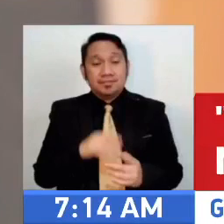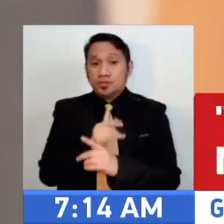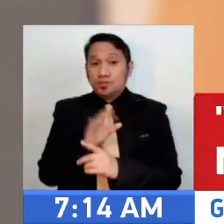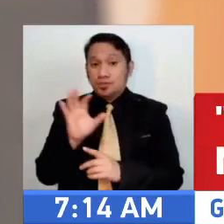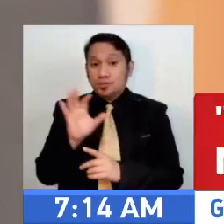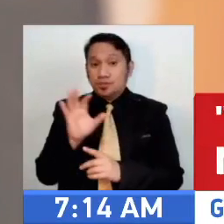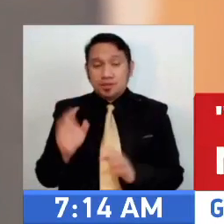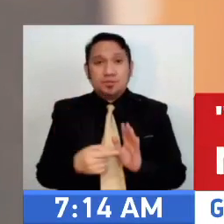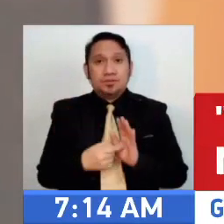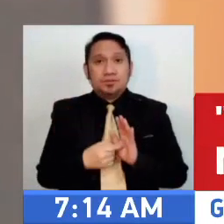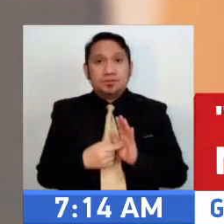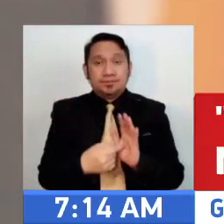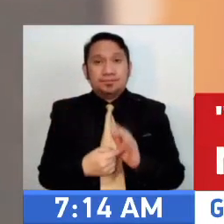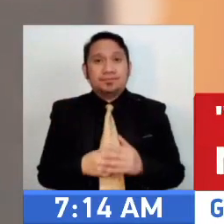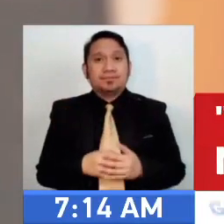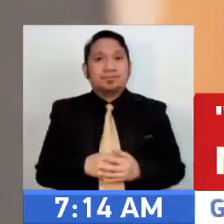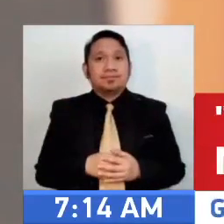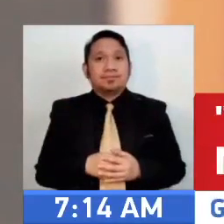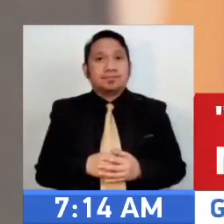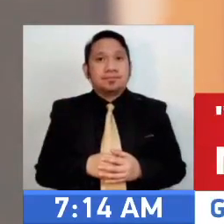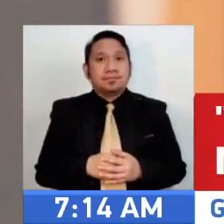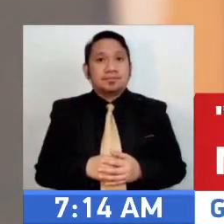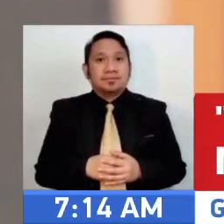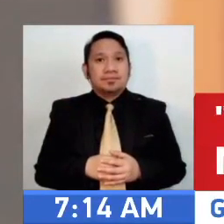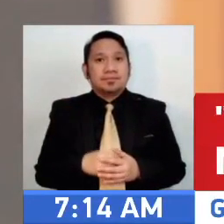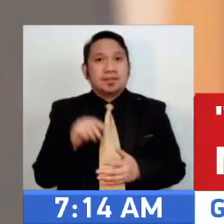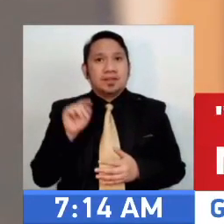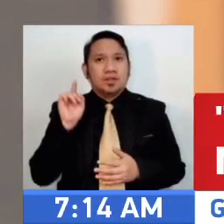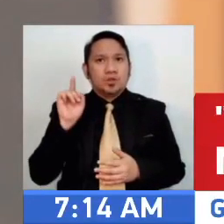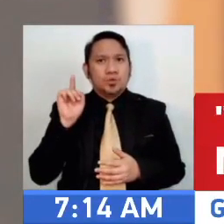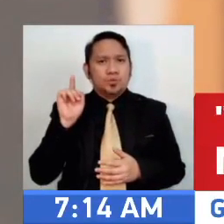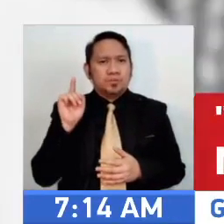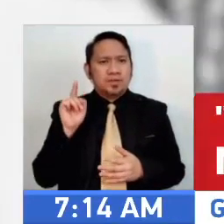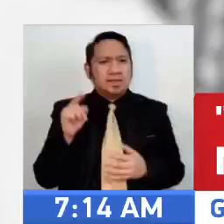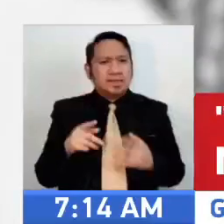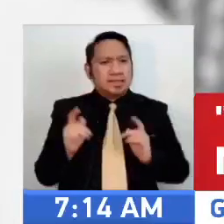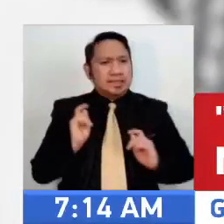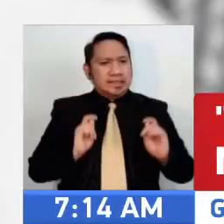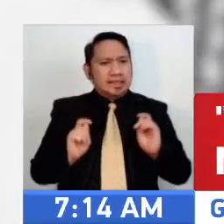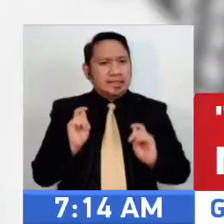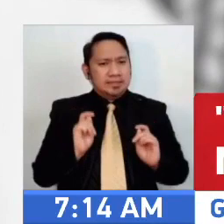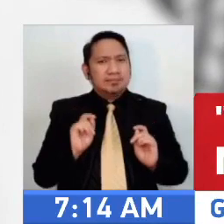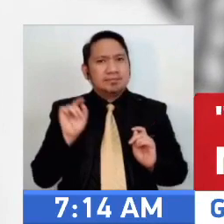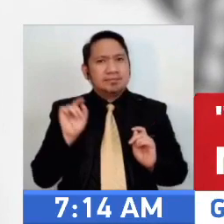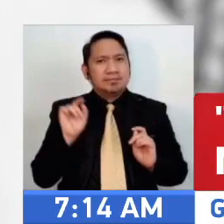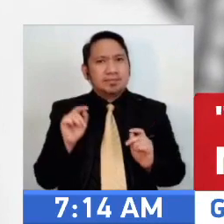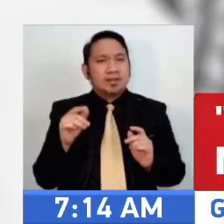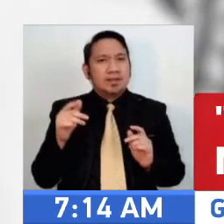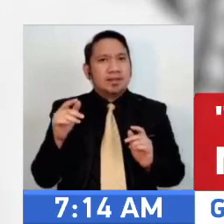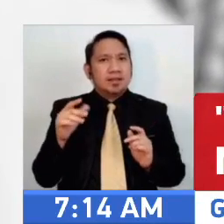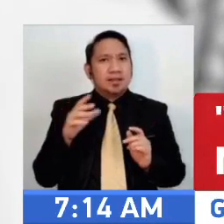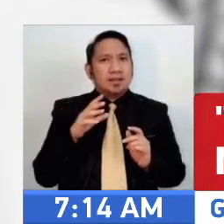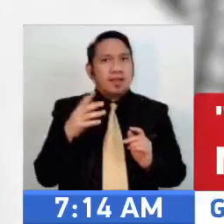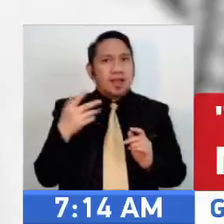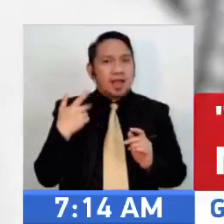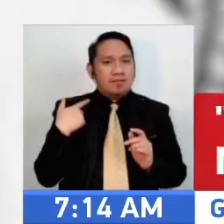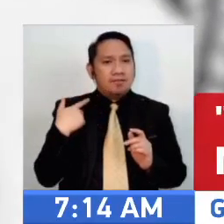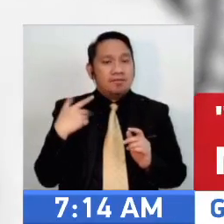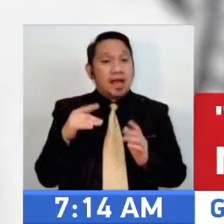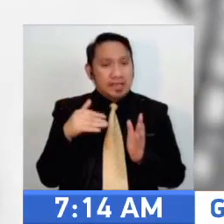EP or extended play ng Pagtatag. Magkakaroon din ng SB19 ng panibagong world tour. Congratulations!